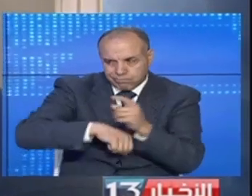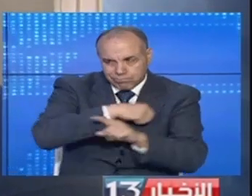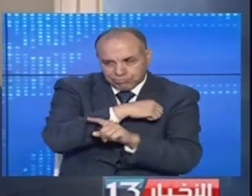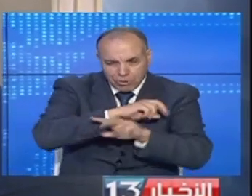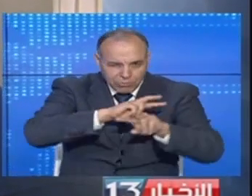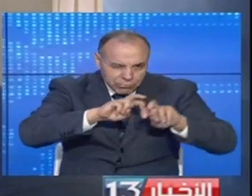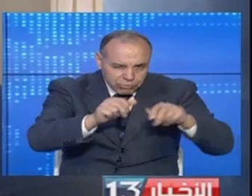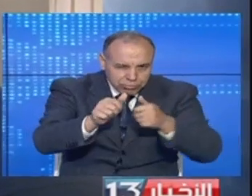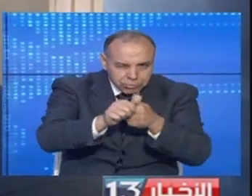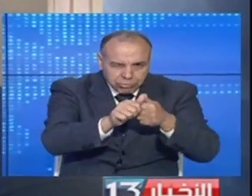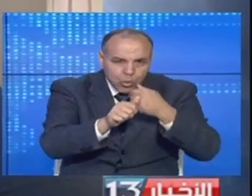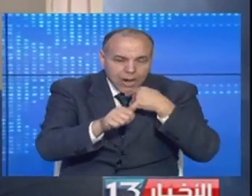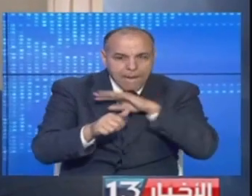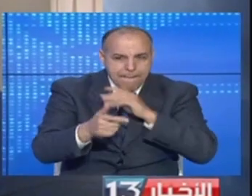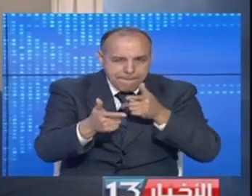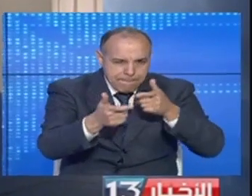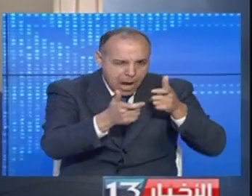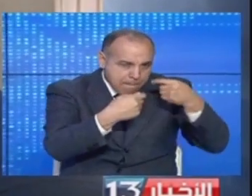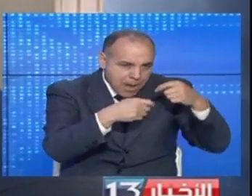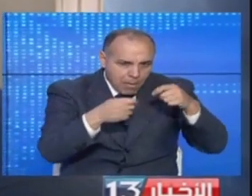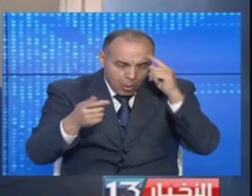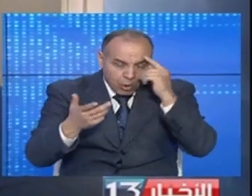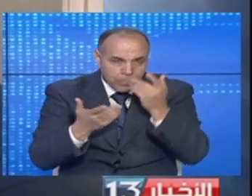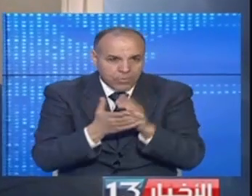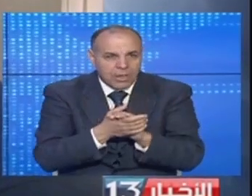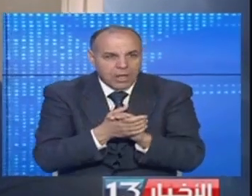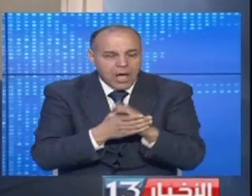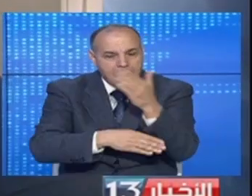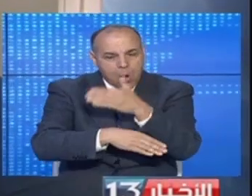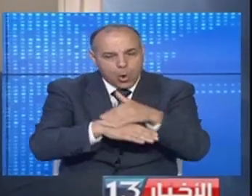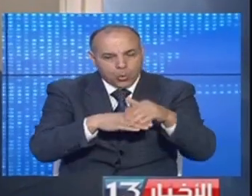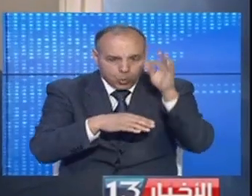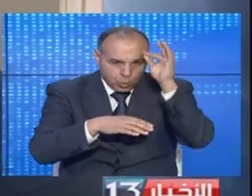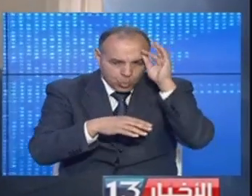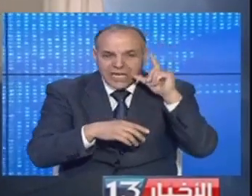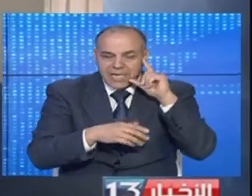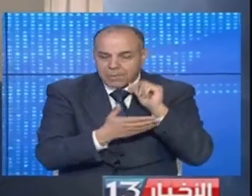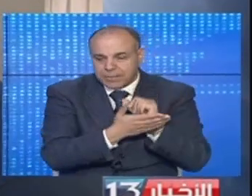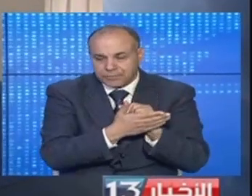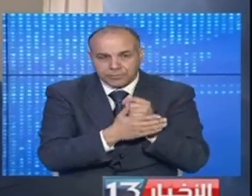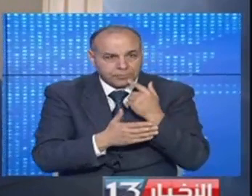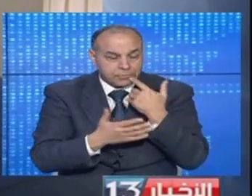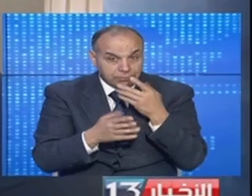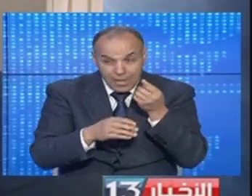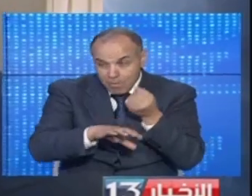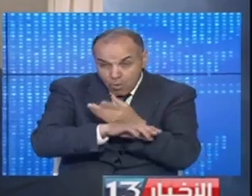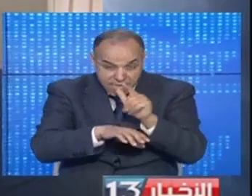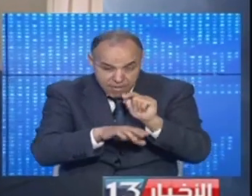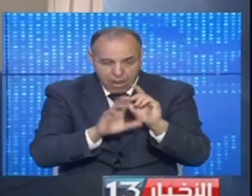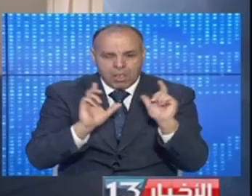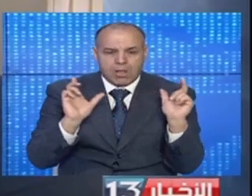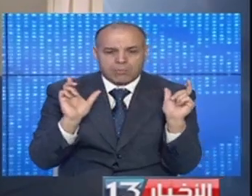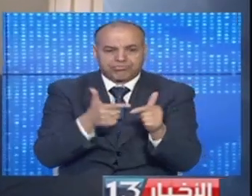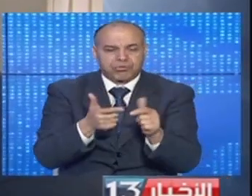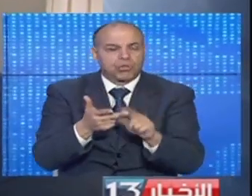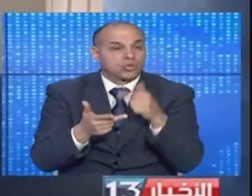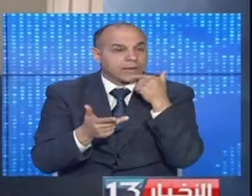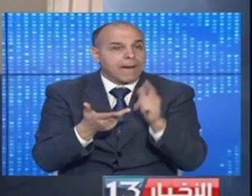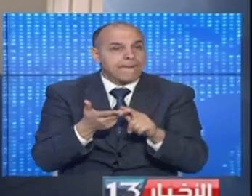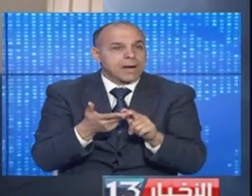في الشبكه التي تتولى تهريب هذه البنادق عبر الحدود التونسيه الليبيه وقت اللي توفرت معلومات تم نصب كمين